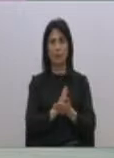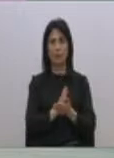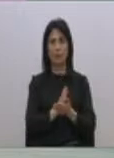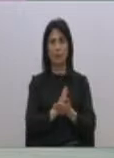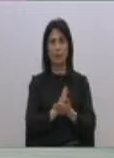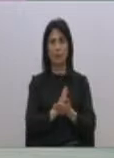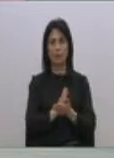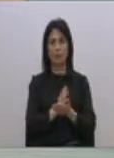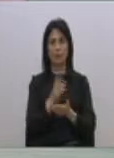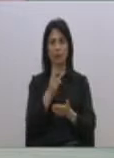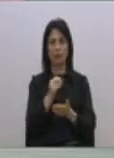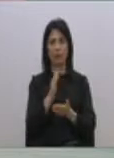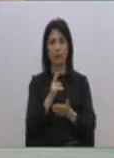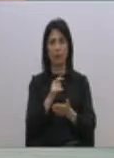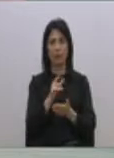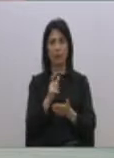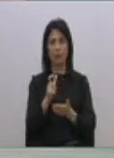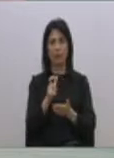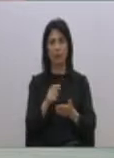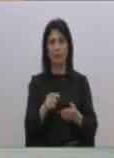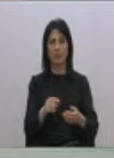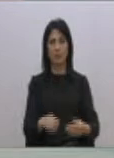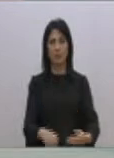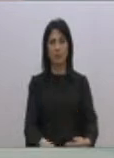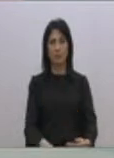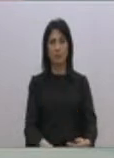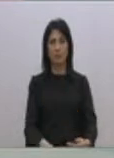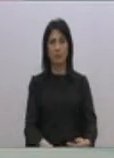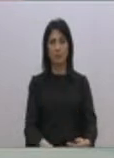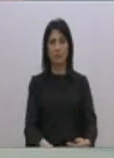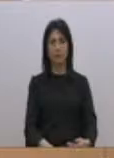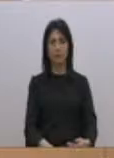ბატონი შალვა შავგულიძე.